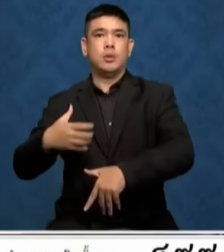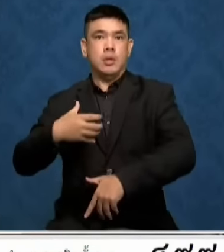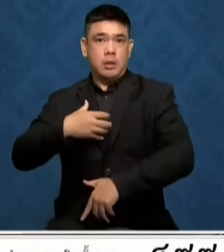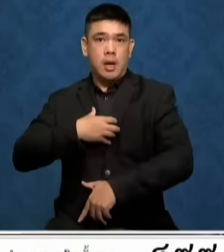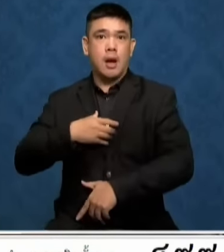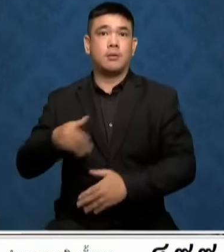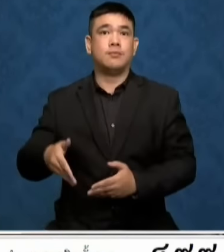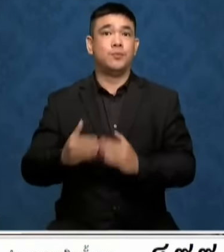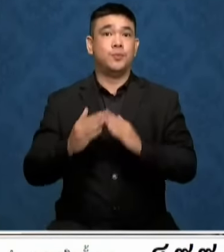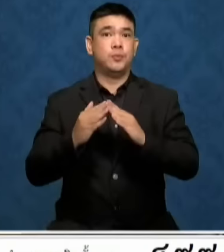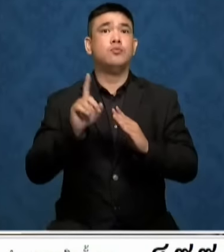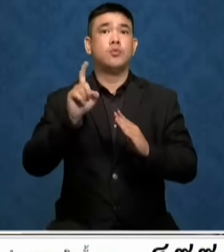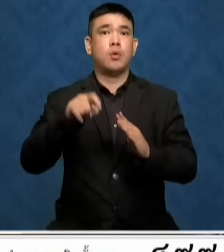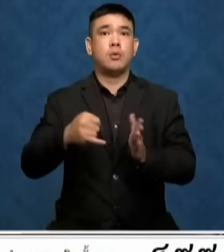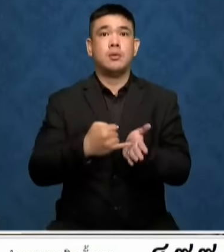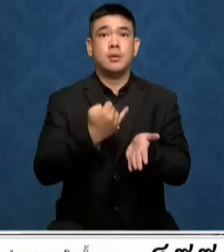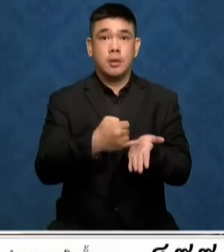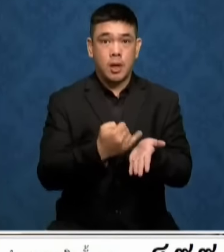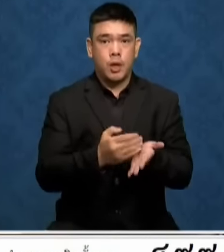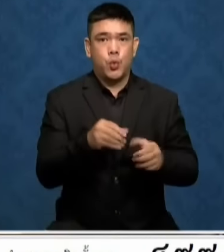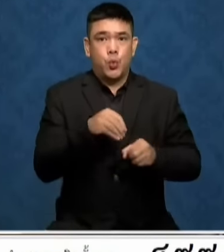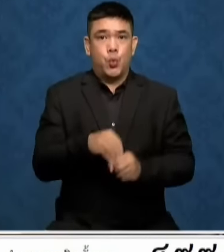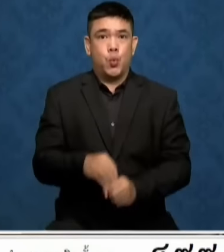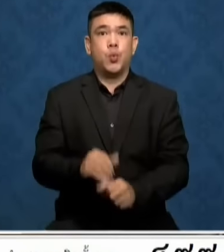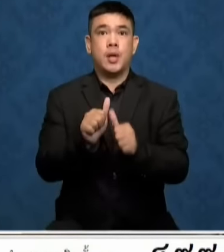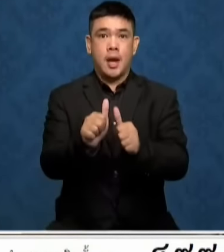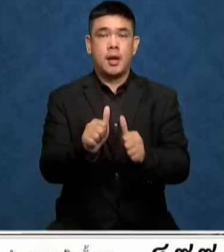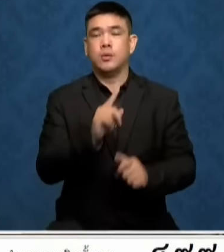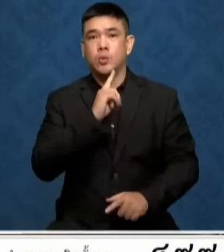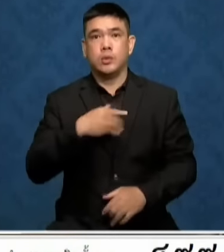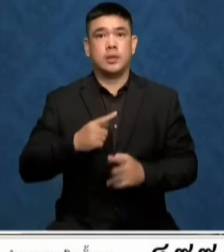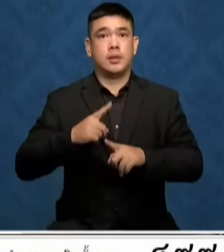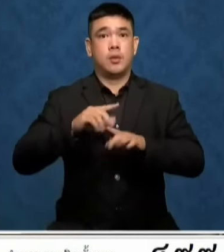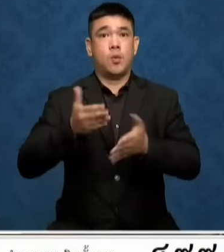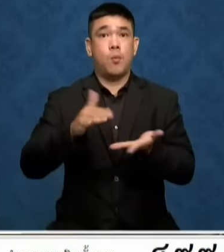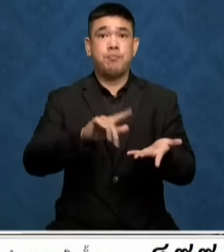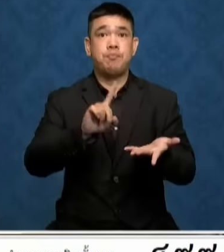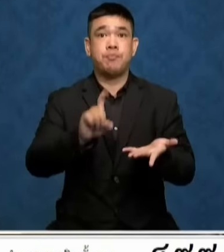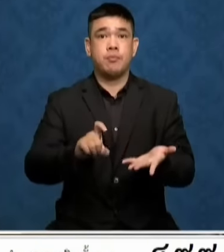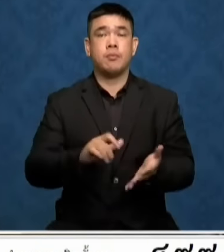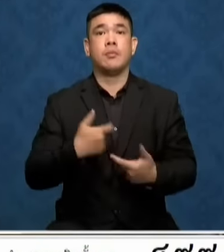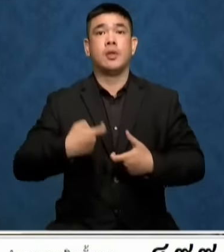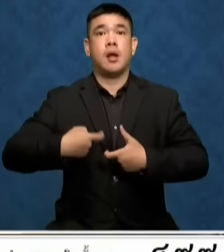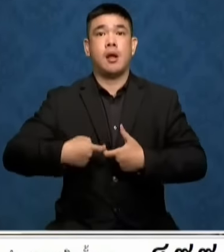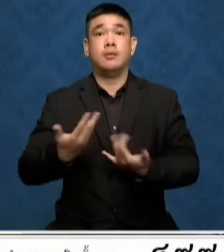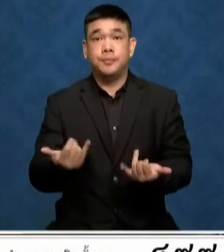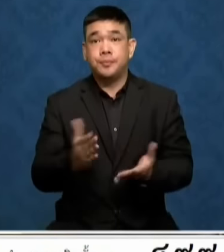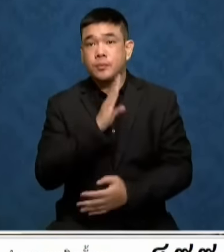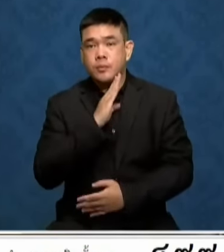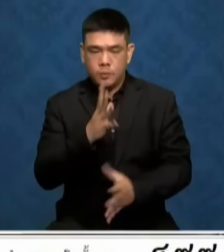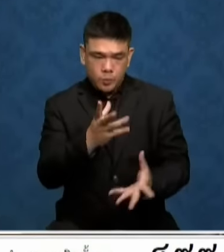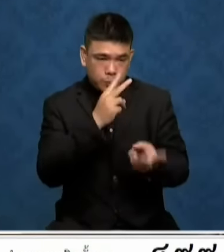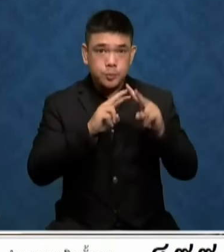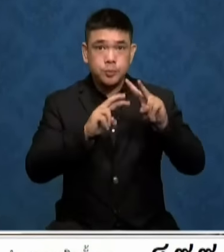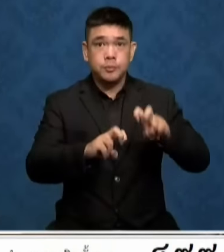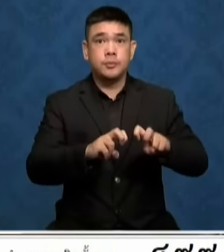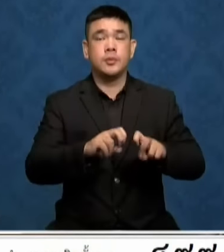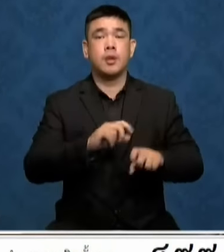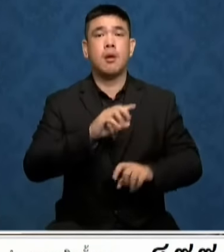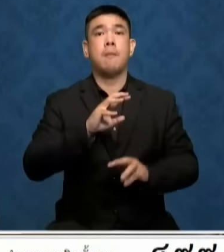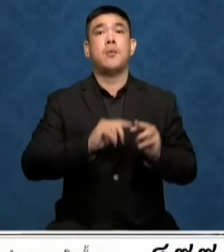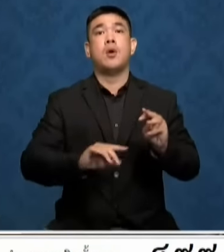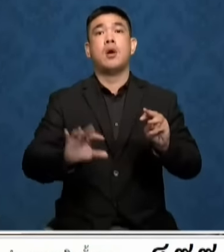ดังนั้นต้องเกิดขึ้นง่ายดำรงอยู่ได้และสิ้นสุดยากค่ะตามที่รายงานของอนุได้ศึกษาเอาไว้นะคะตามมาต